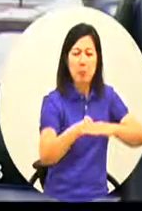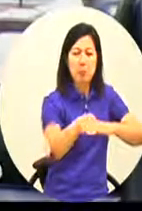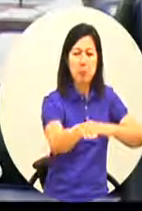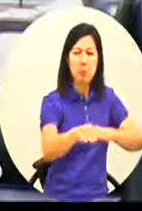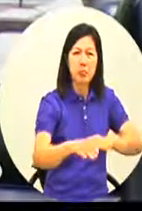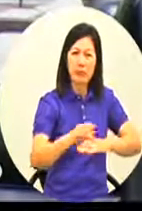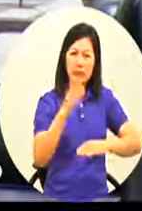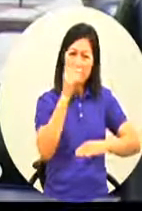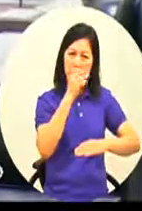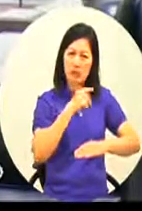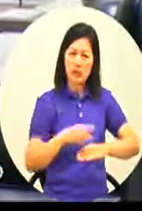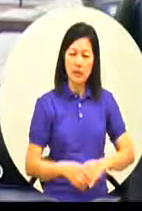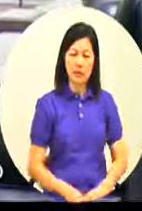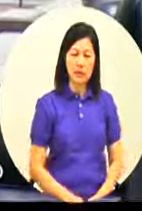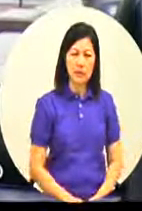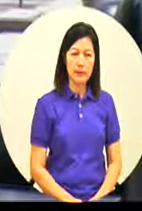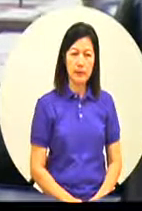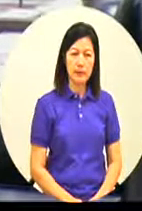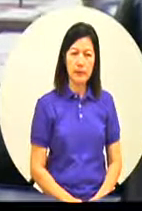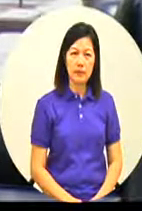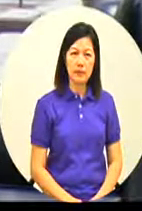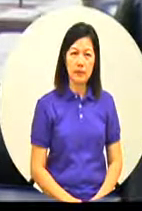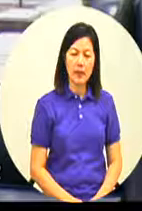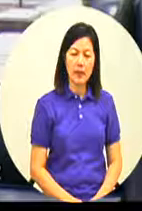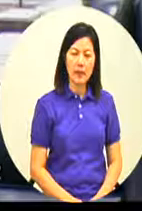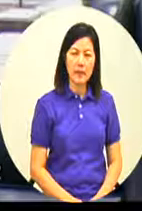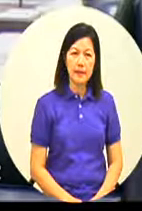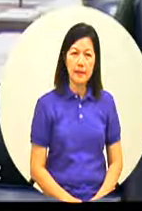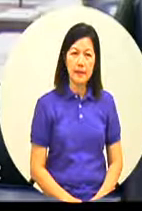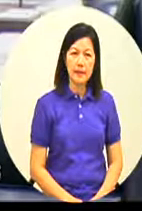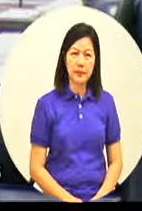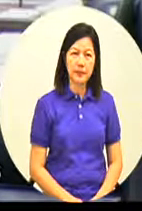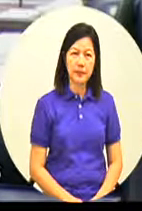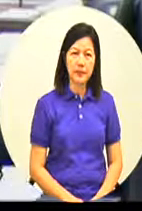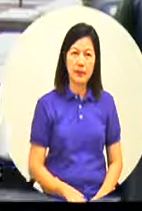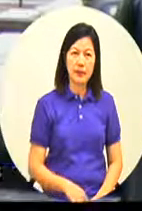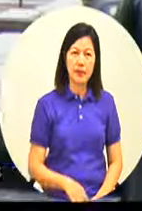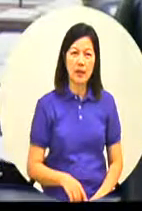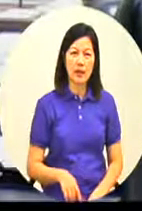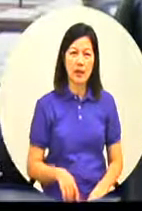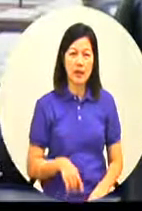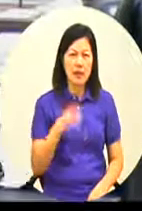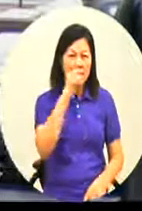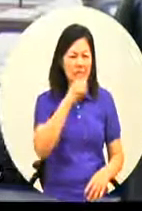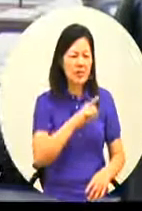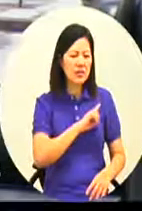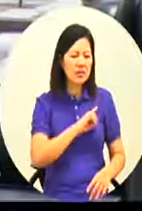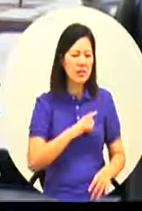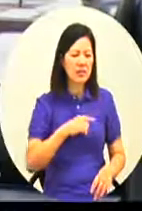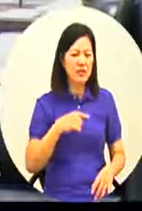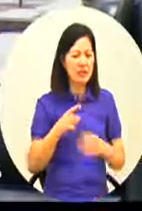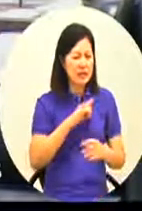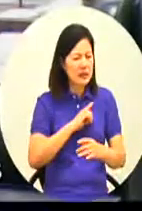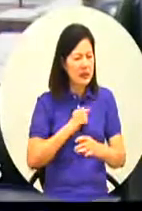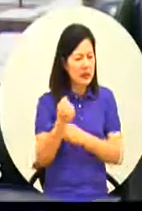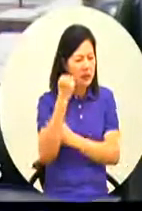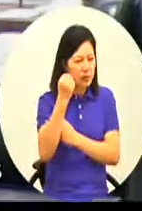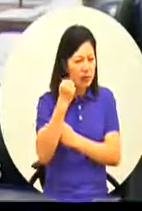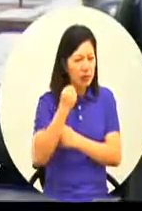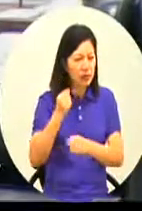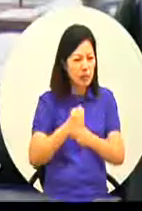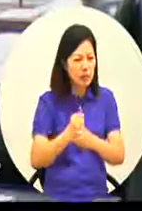行一个时阵，让人嫌尬，怎么会这样？我们不是老是都说自己有多努力，然后做了多少的